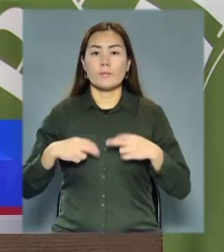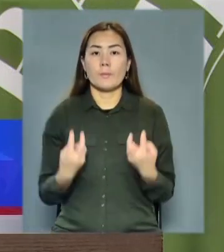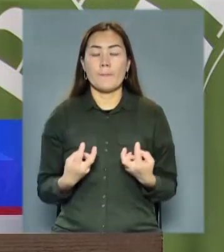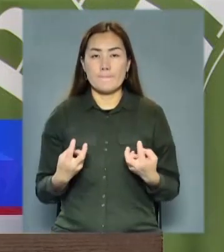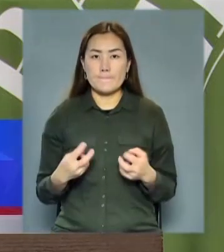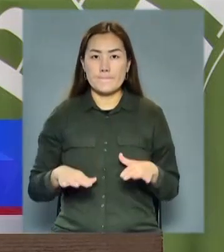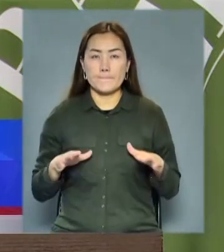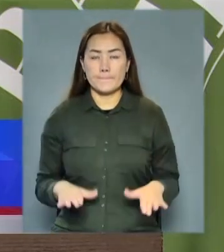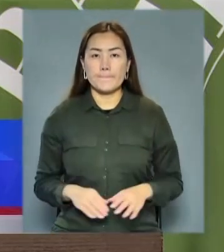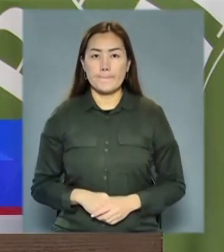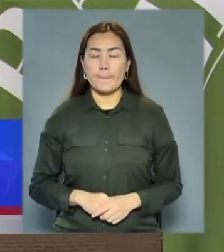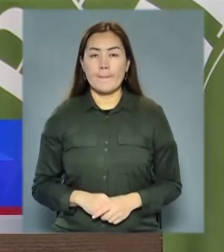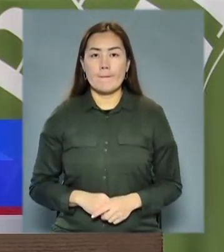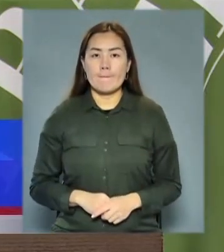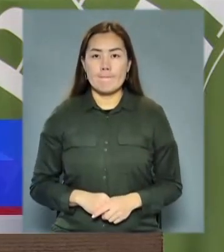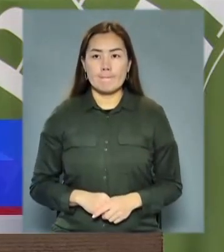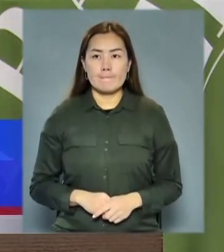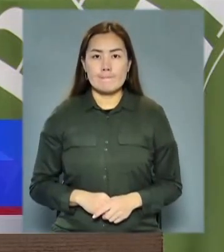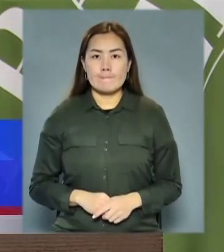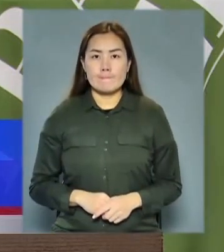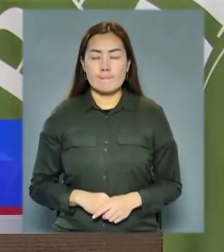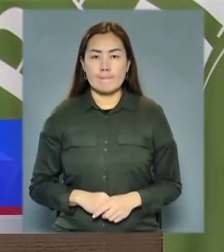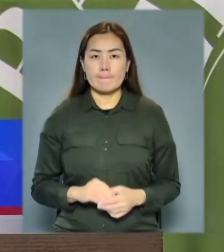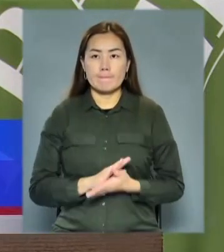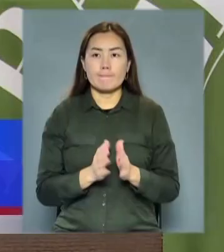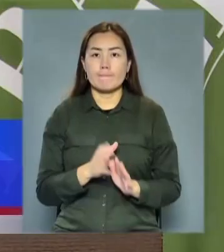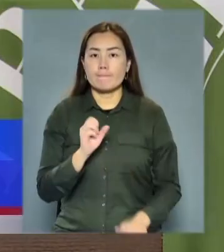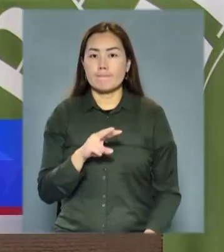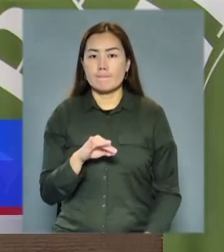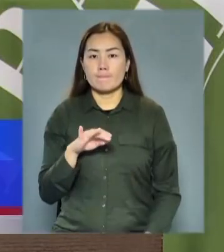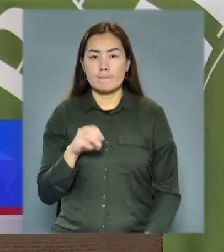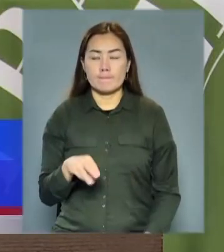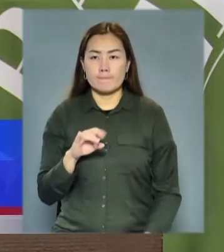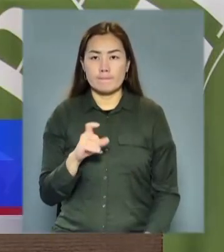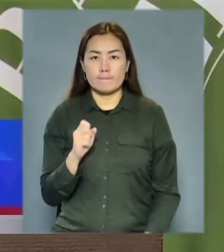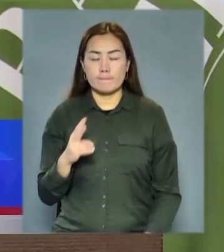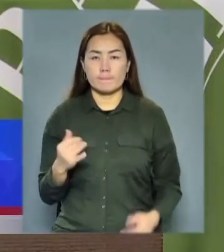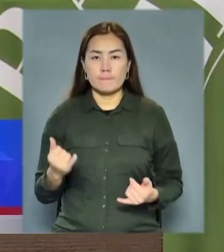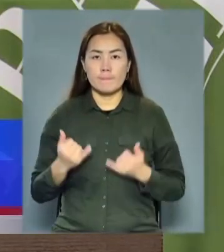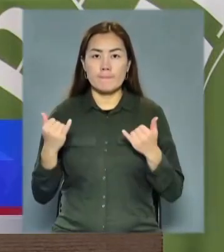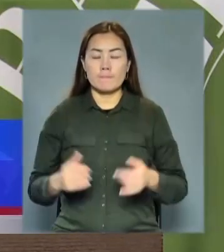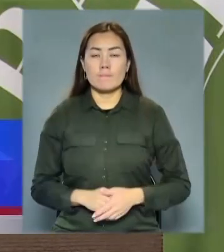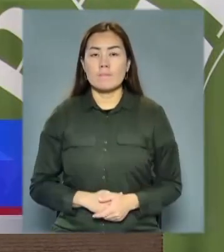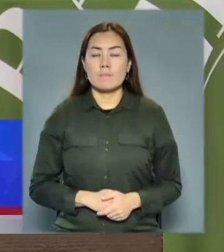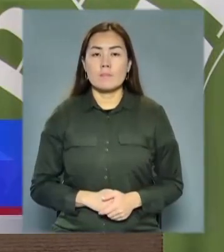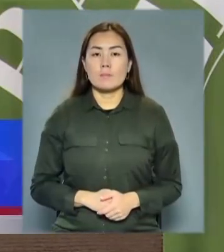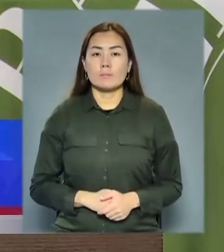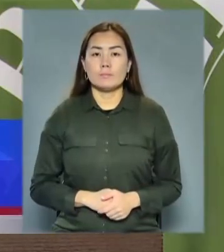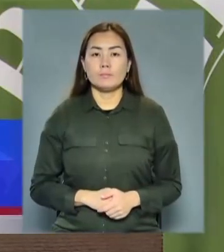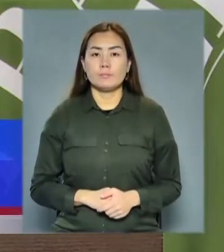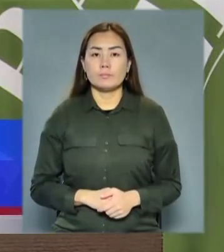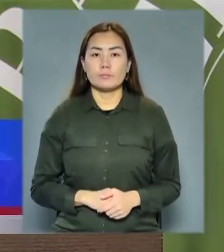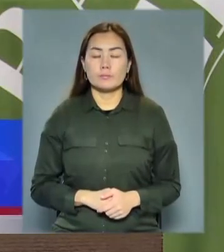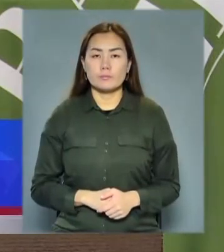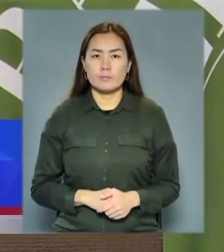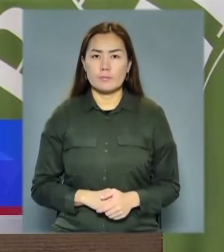кеңесінің мәжілісі Саламат Нұрмаханұлы ұйымдастырып отқан сіздің құрметіңізге заңды